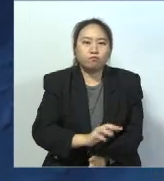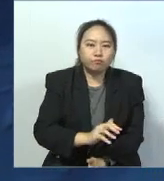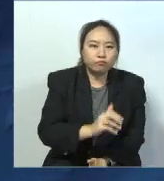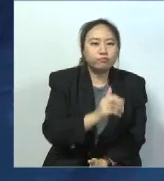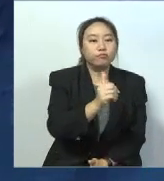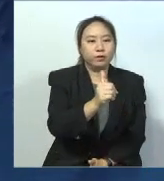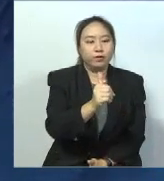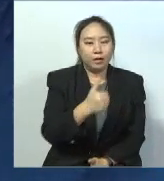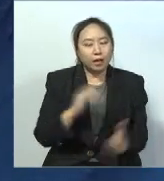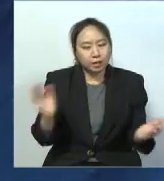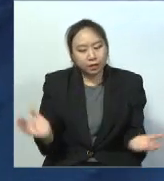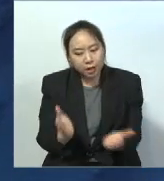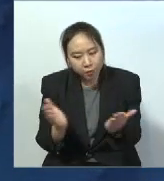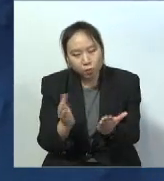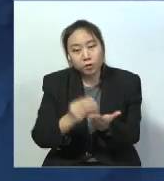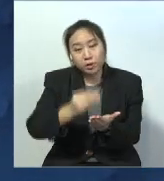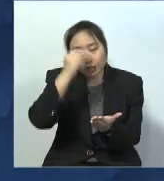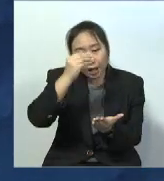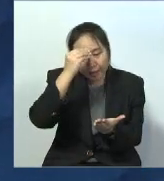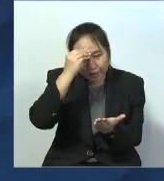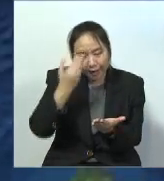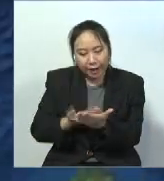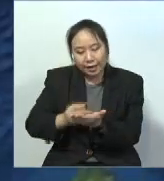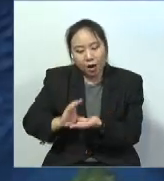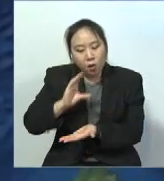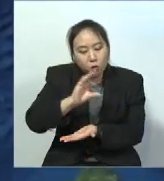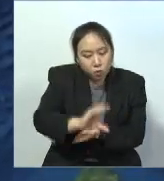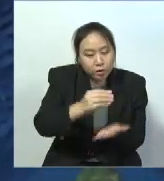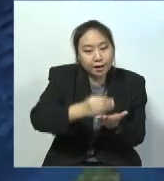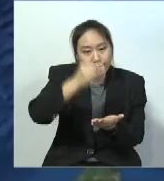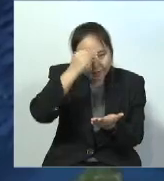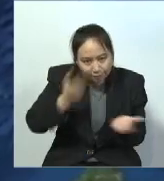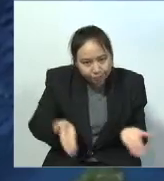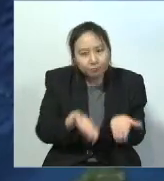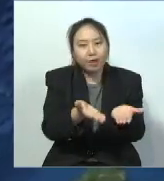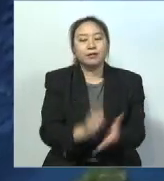ที่และสนับสนุนส่งเสริมการศึกษารวมถึงให้ทุนการศึกษากับประชาชนด้วยค่ะ